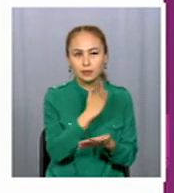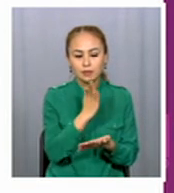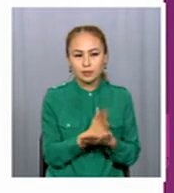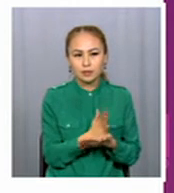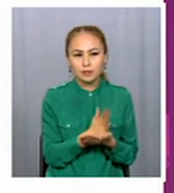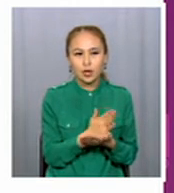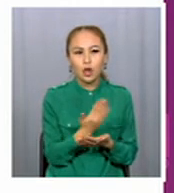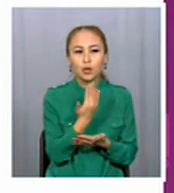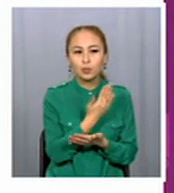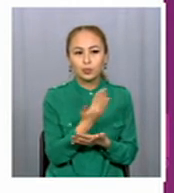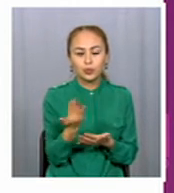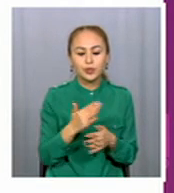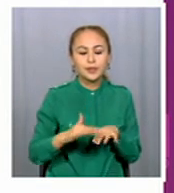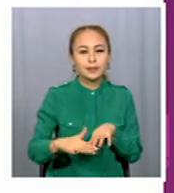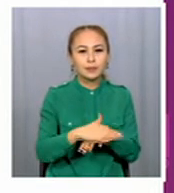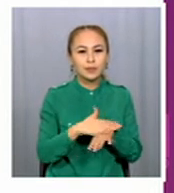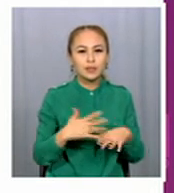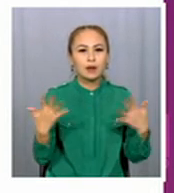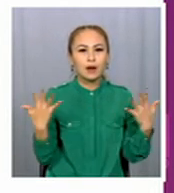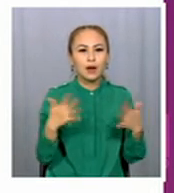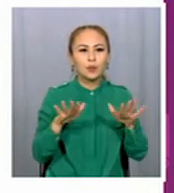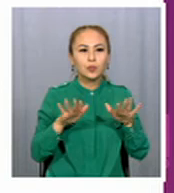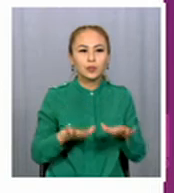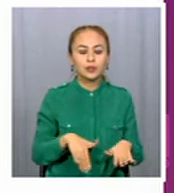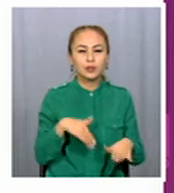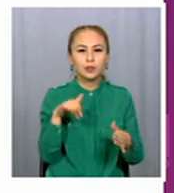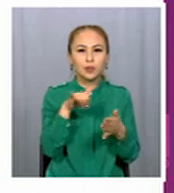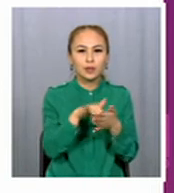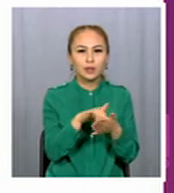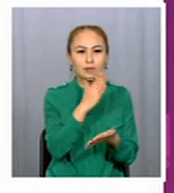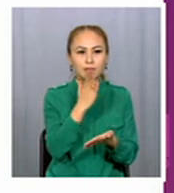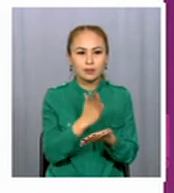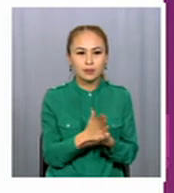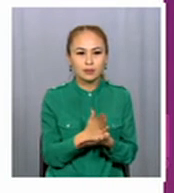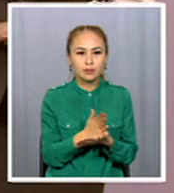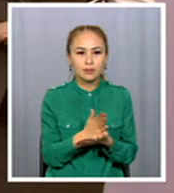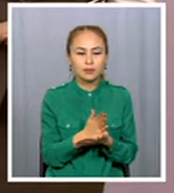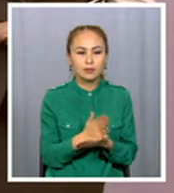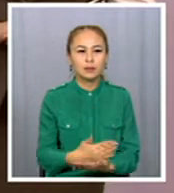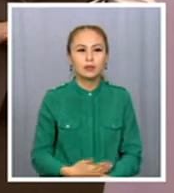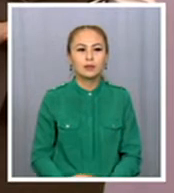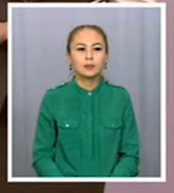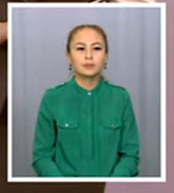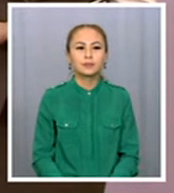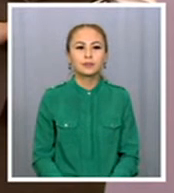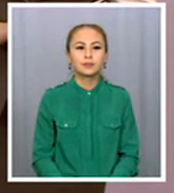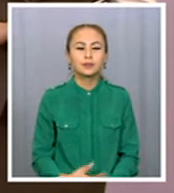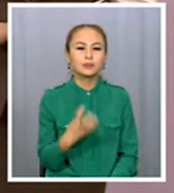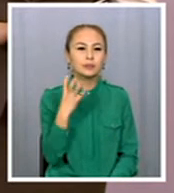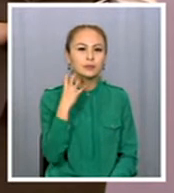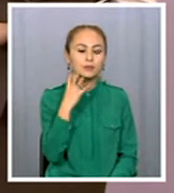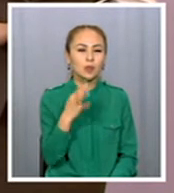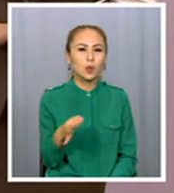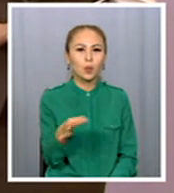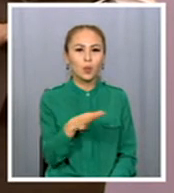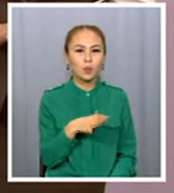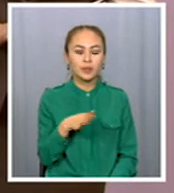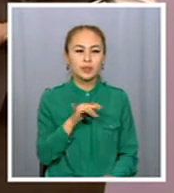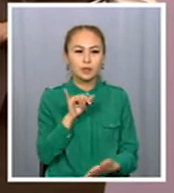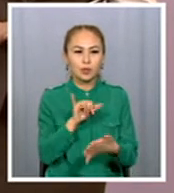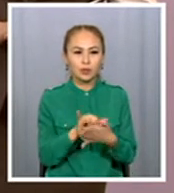Бұл еліміздің қай өңірінде орналасқан? Қызылорда облысында